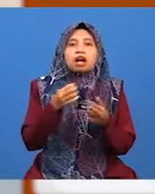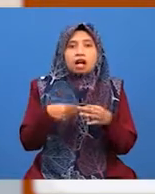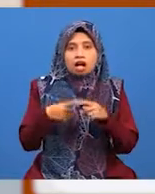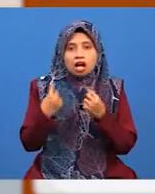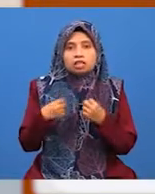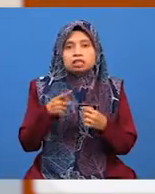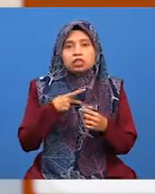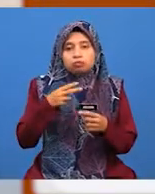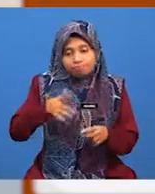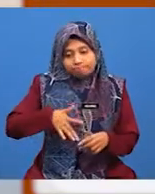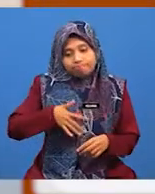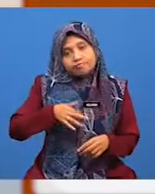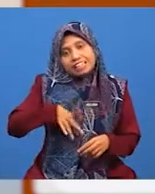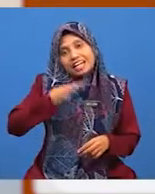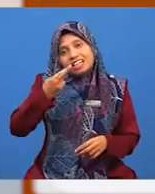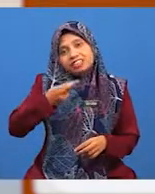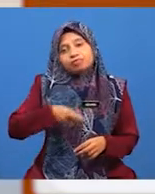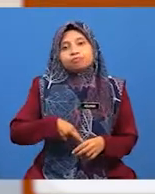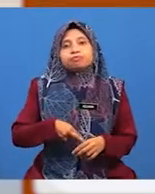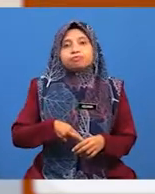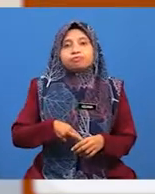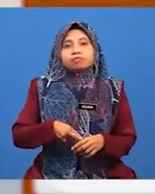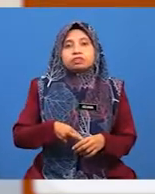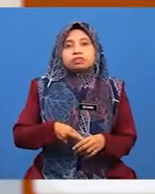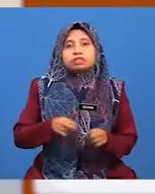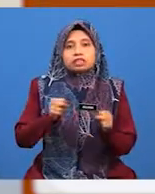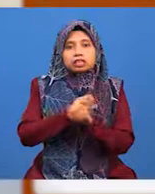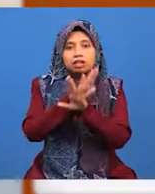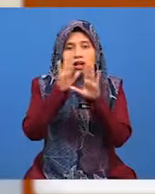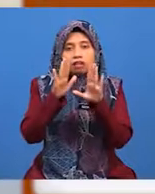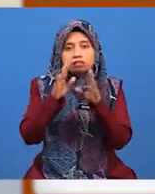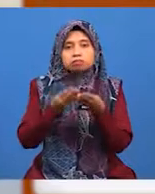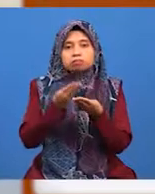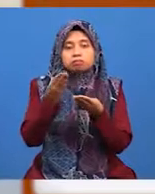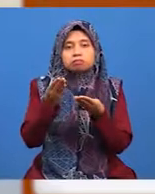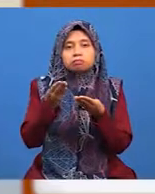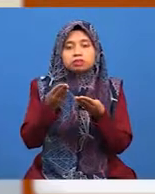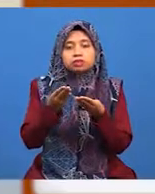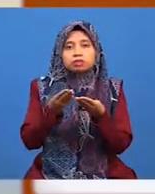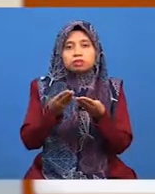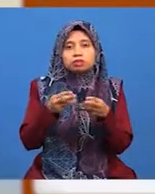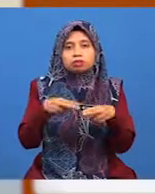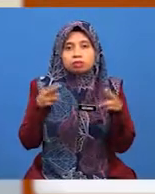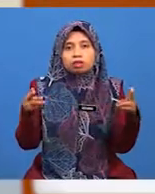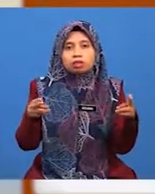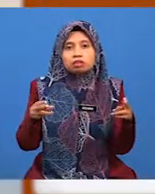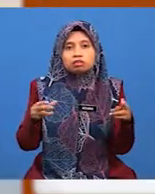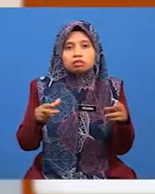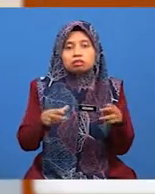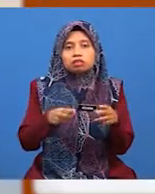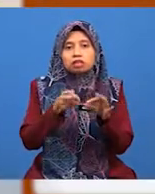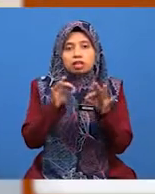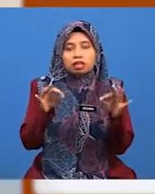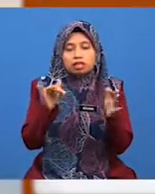hatiku riang. Ayat keterangan pula akan memberikan huraian lanjut kepada